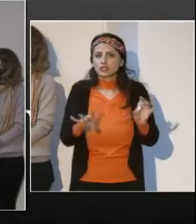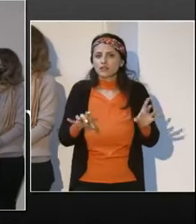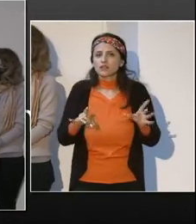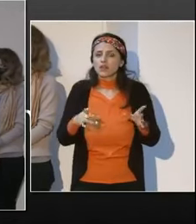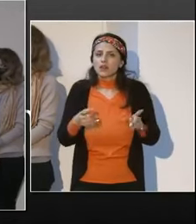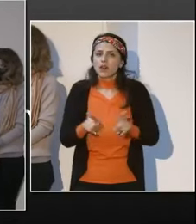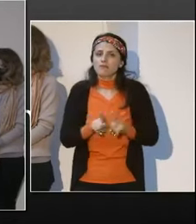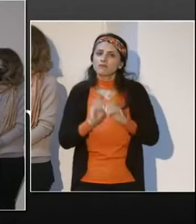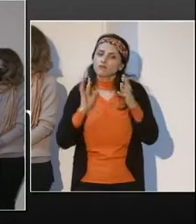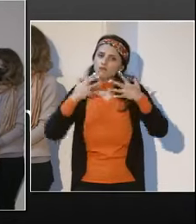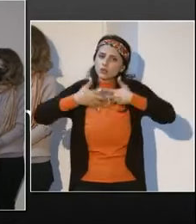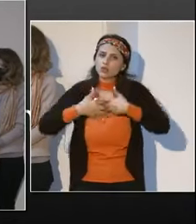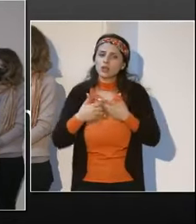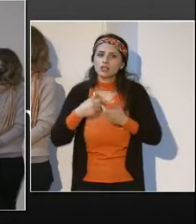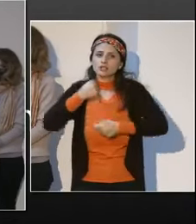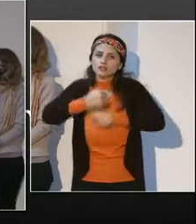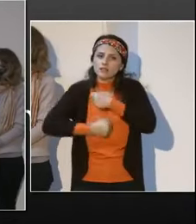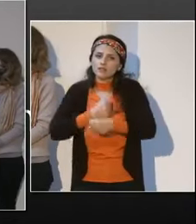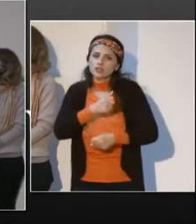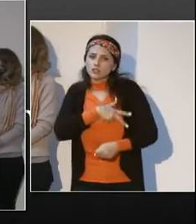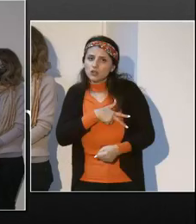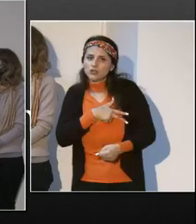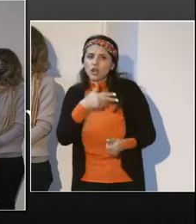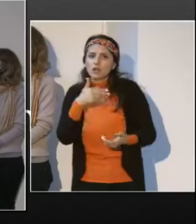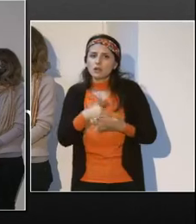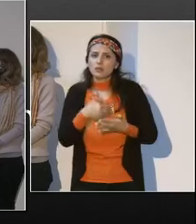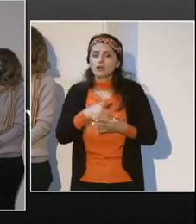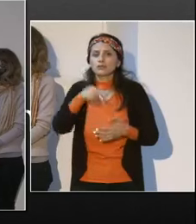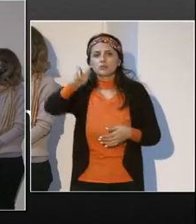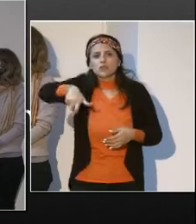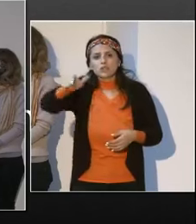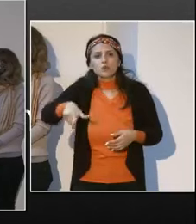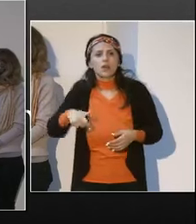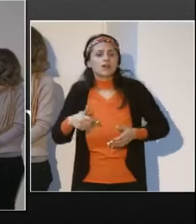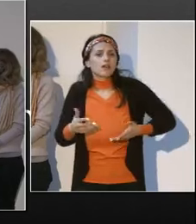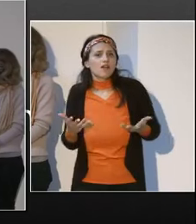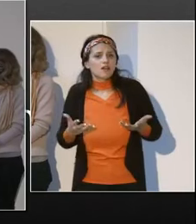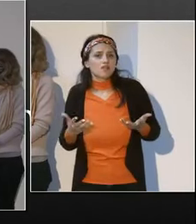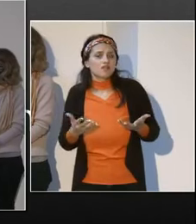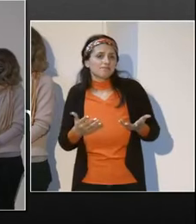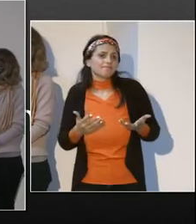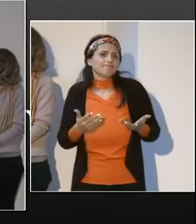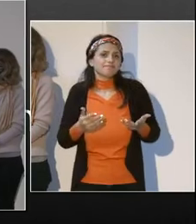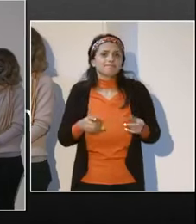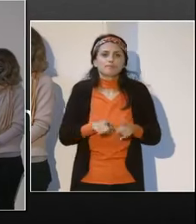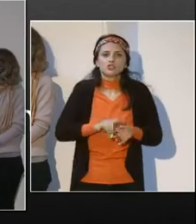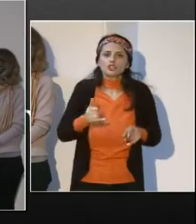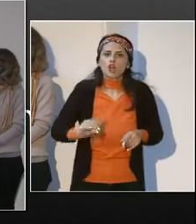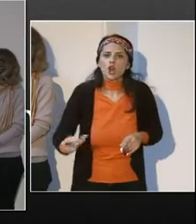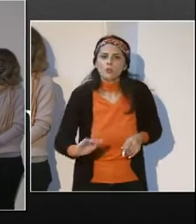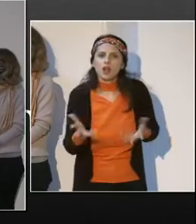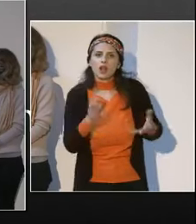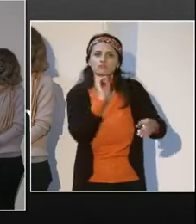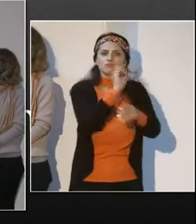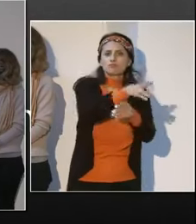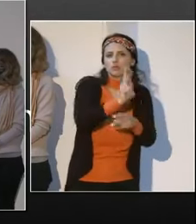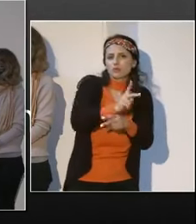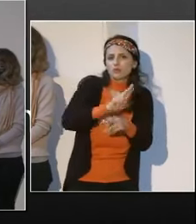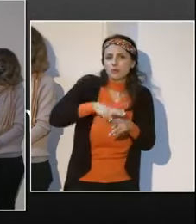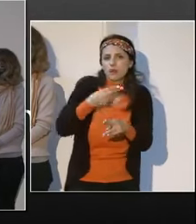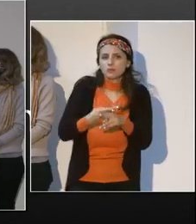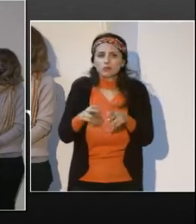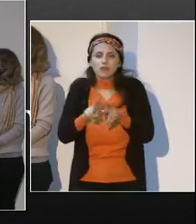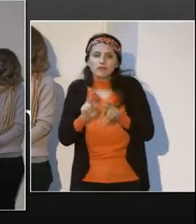sociale destinate mai lor traficului de persoane copii am elaborat și aprobat prin ordin de